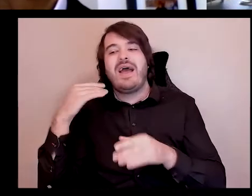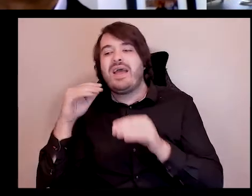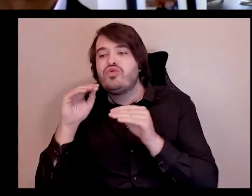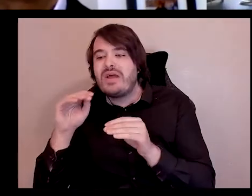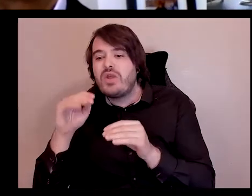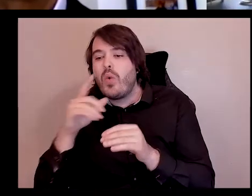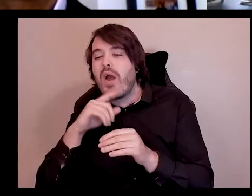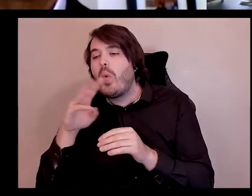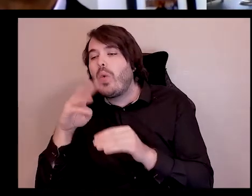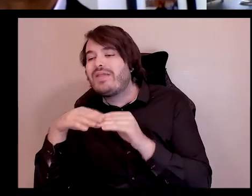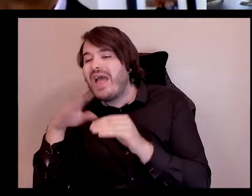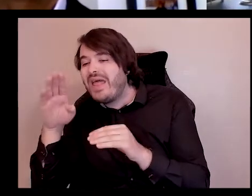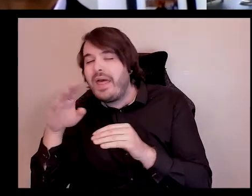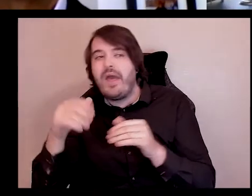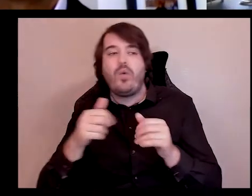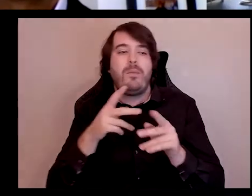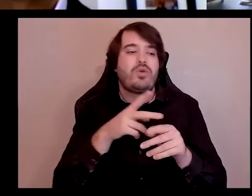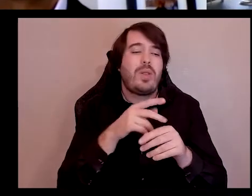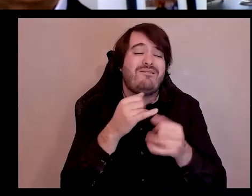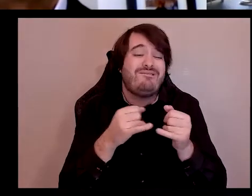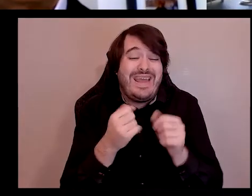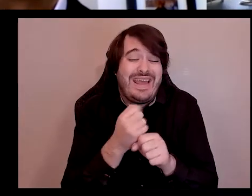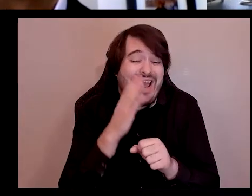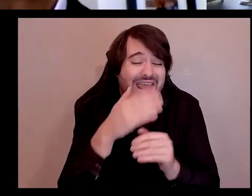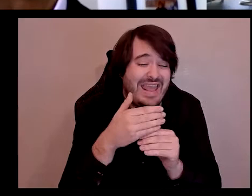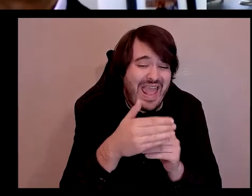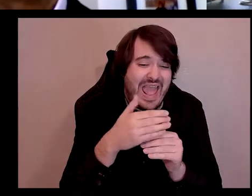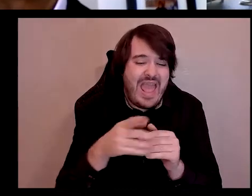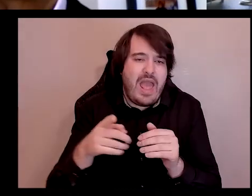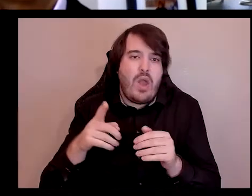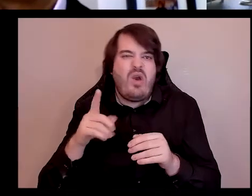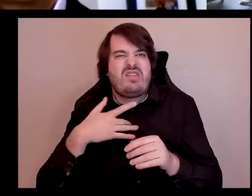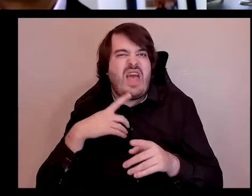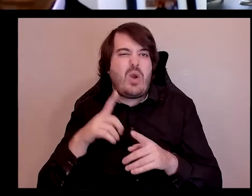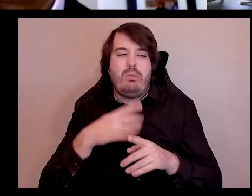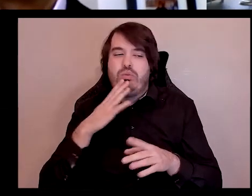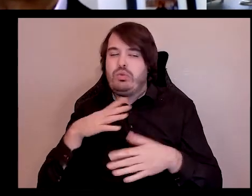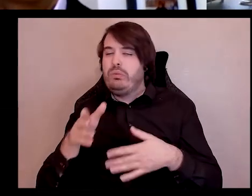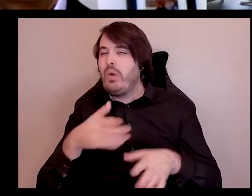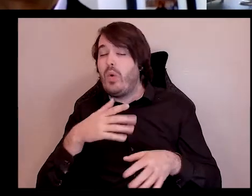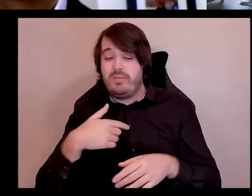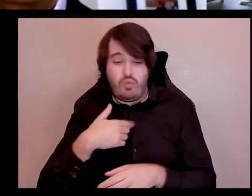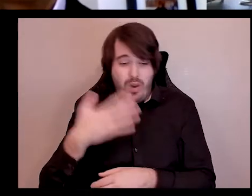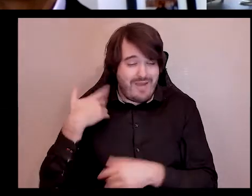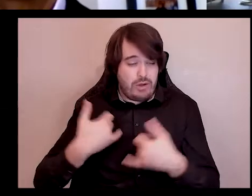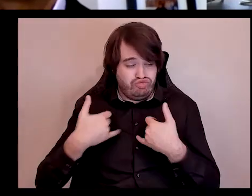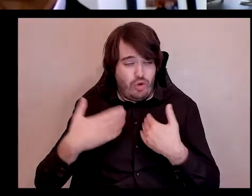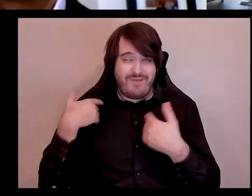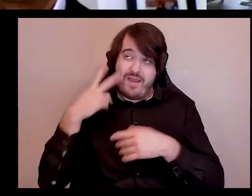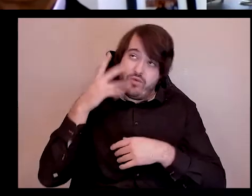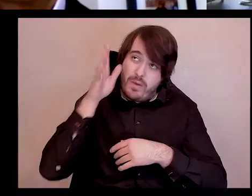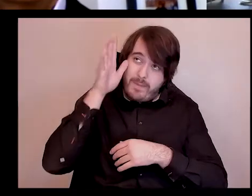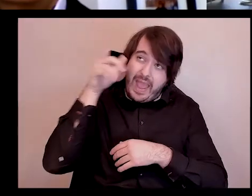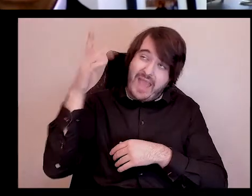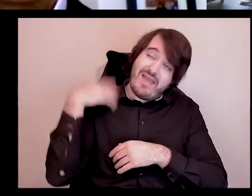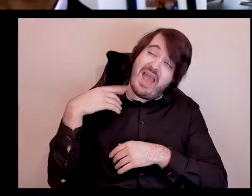regard différent sur la main-d'œuvre expérimentée. Finalement, on n'est plus du tout dans le même contexte que l'éducation qu'on a eue, où les gens de 60 ans étaient